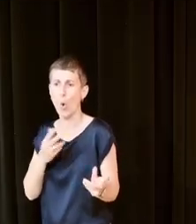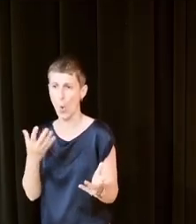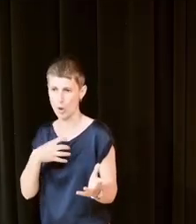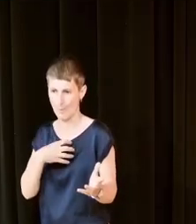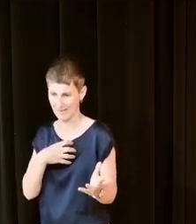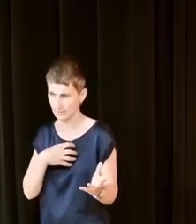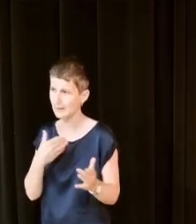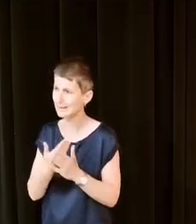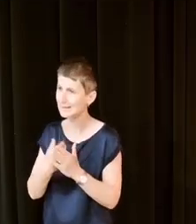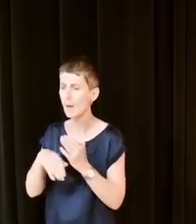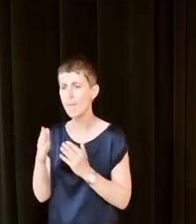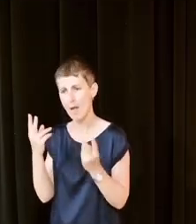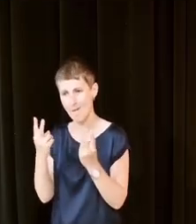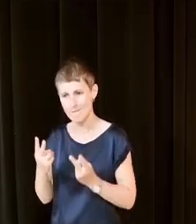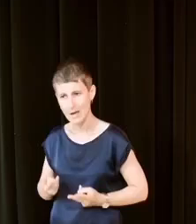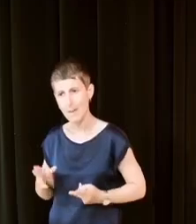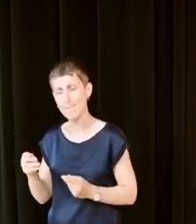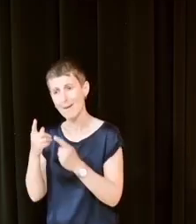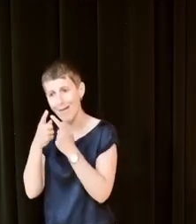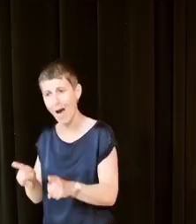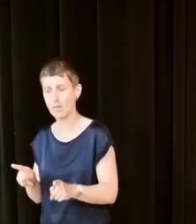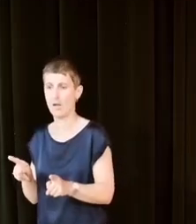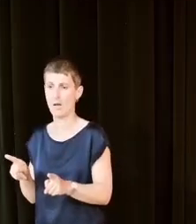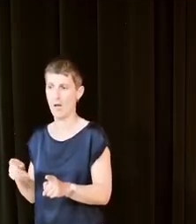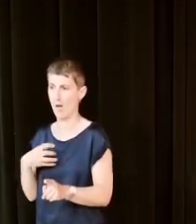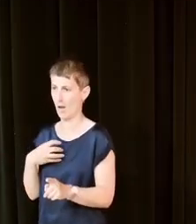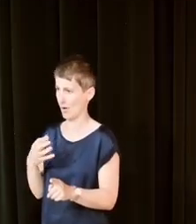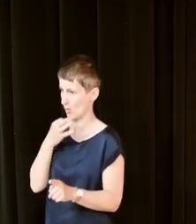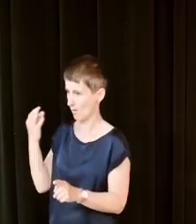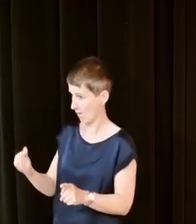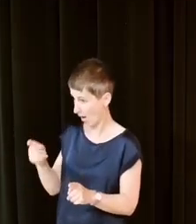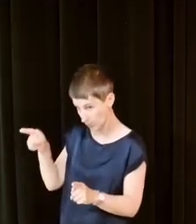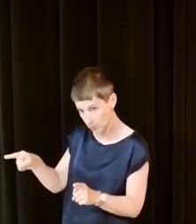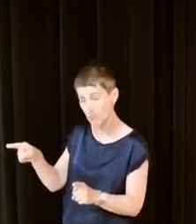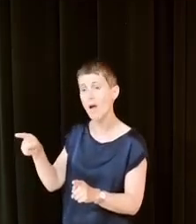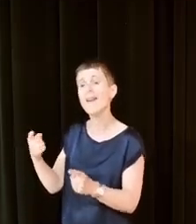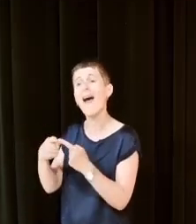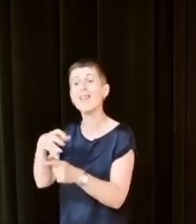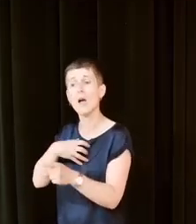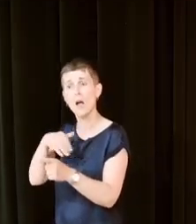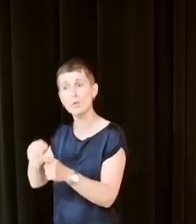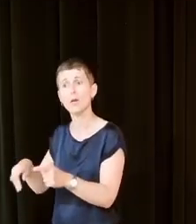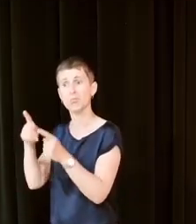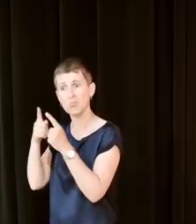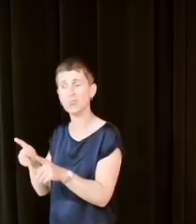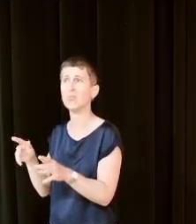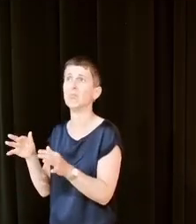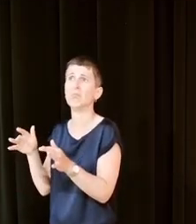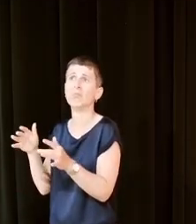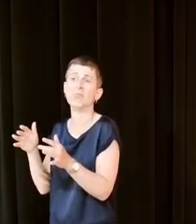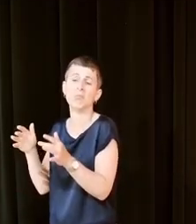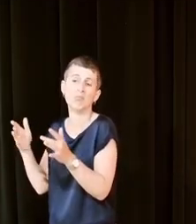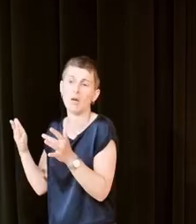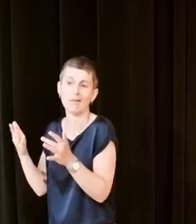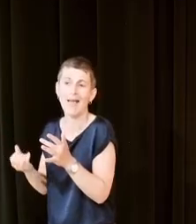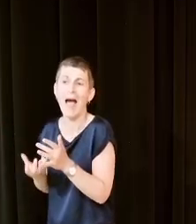deren Bilder verglichen mit einer anderen chronisch-körperlichen Erkrankung, haben gefragt, machen die was anderes, wenn die nur, in Anführungsstrichen, nur eine körperliche Erkrankung